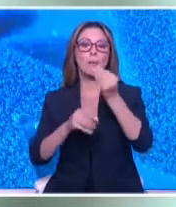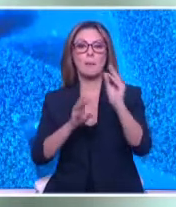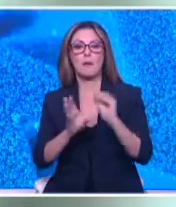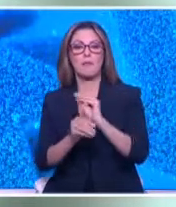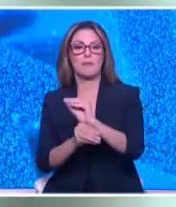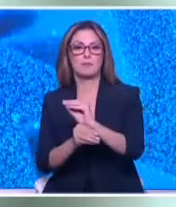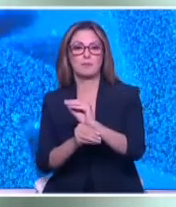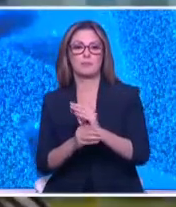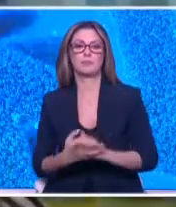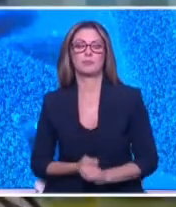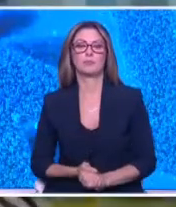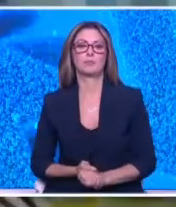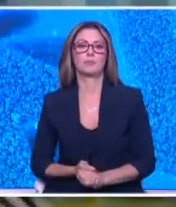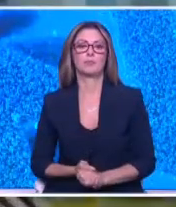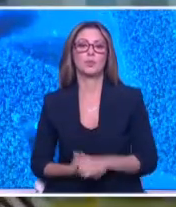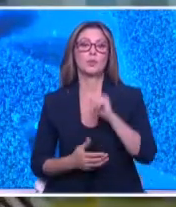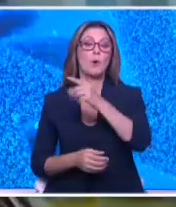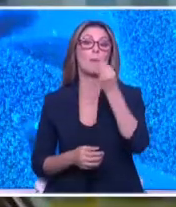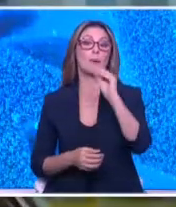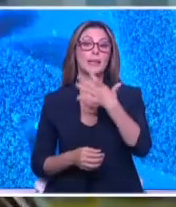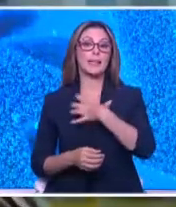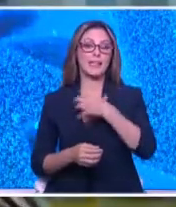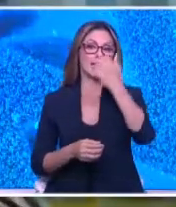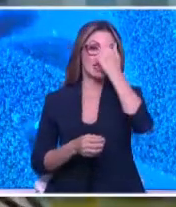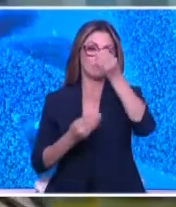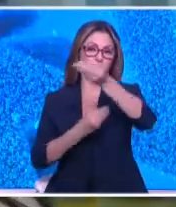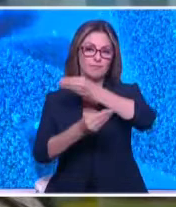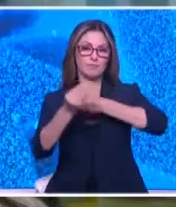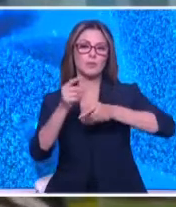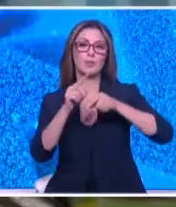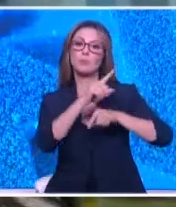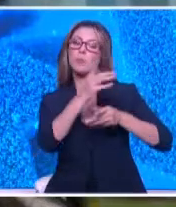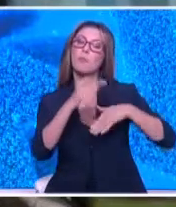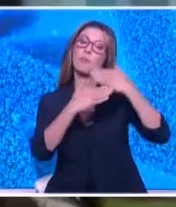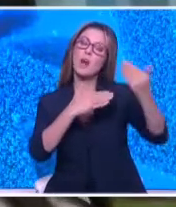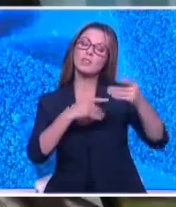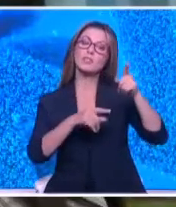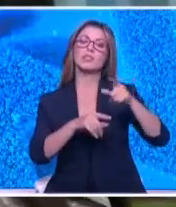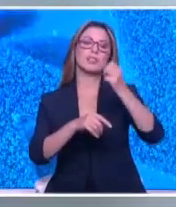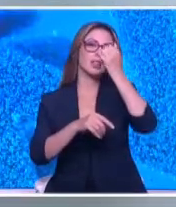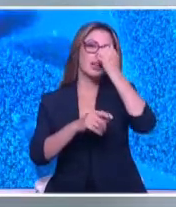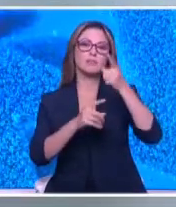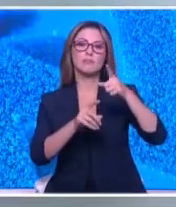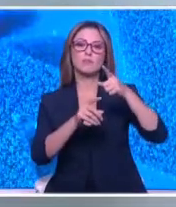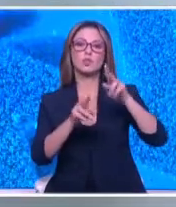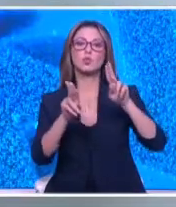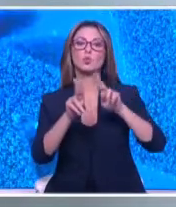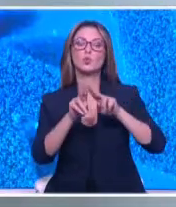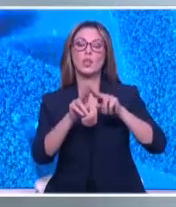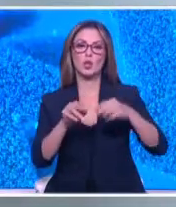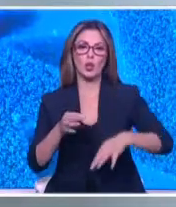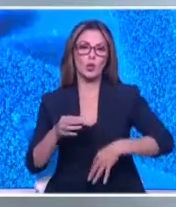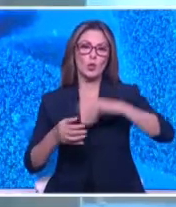nakledildi. Kök hücresini bebeğin kendi kanından temin etmedik. Bu hazırlanmış, yani daha öncesinden göbek